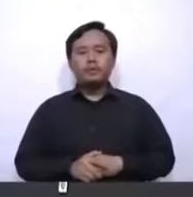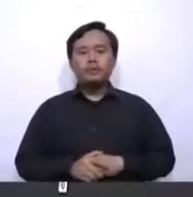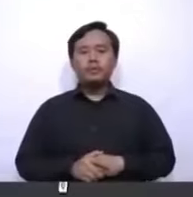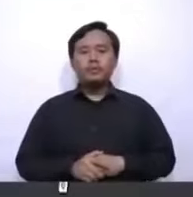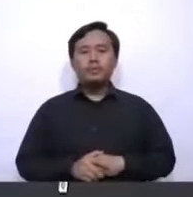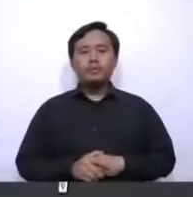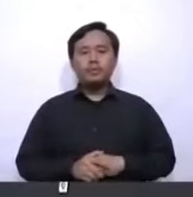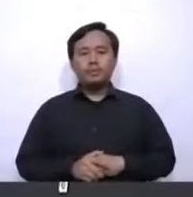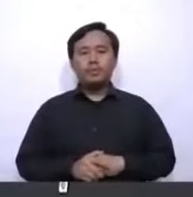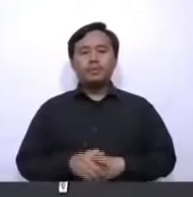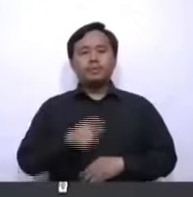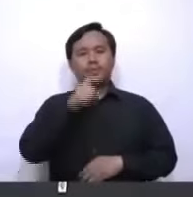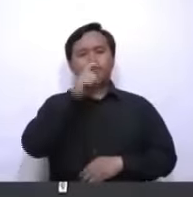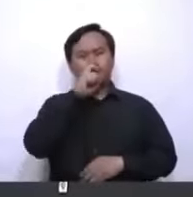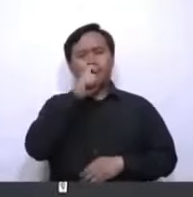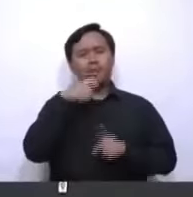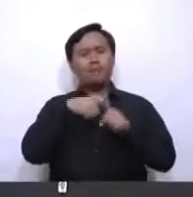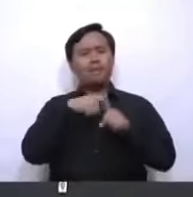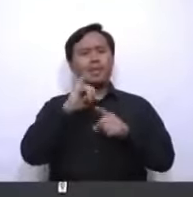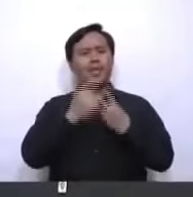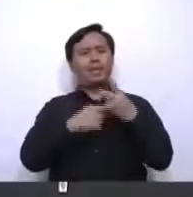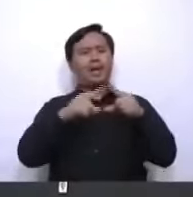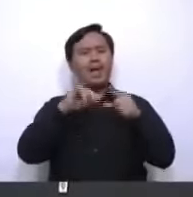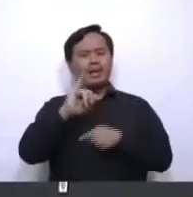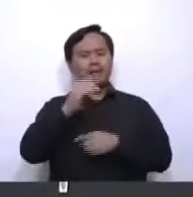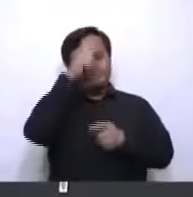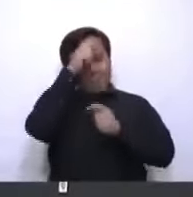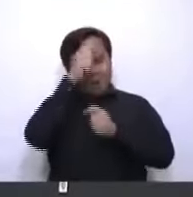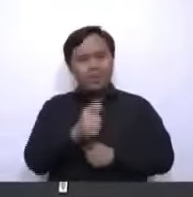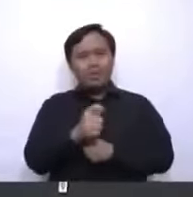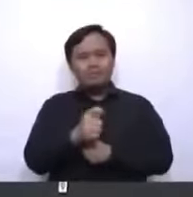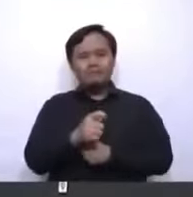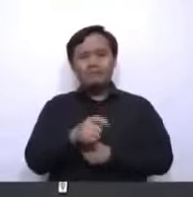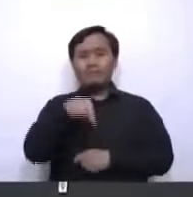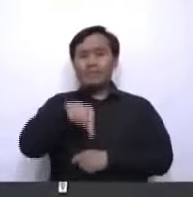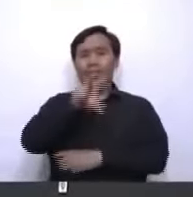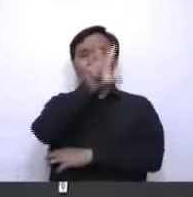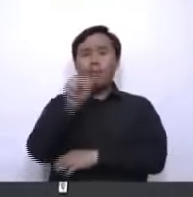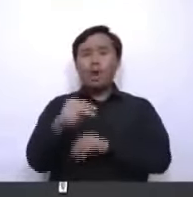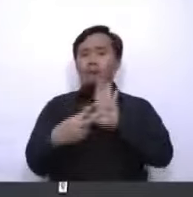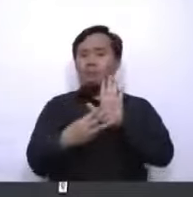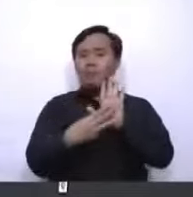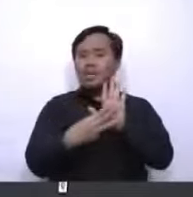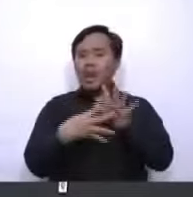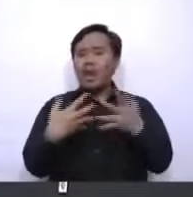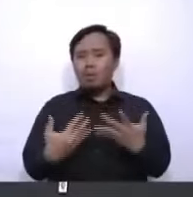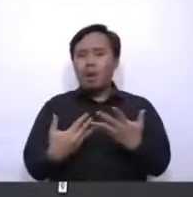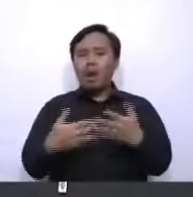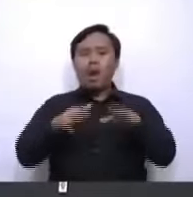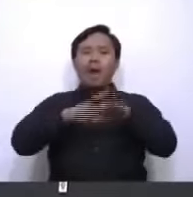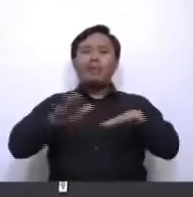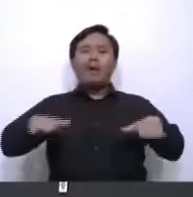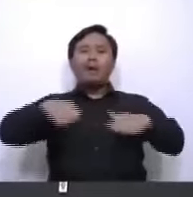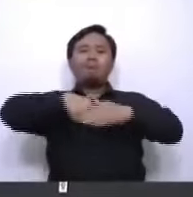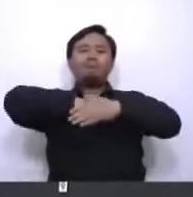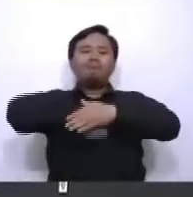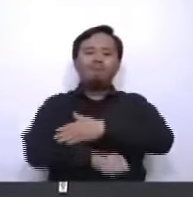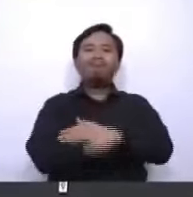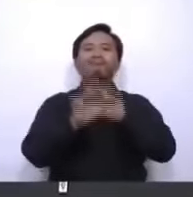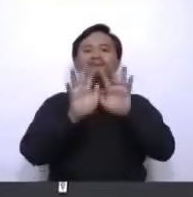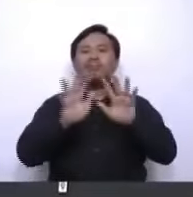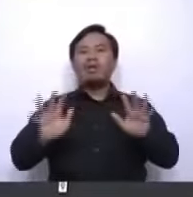Pak Kiai yang saya hormati, salah satu problem di Jawa Barat adalah banyaknya anak-anak yang terlahir